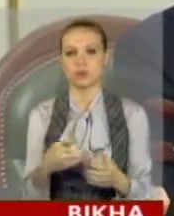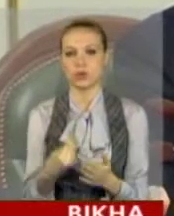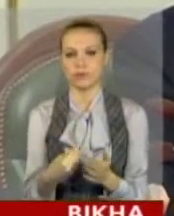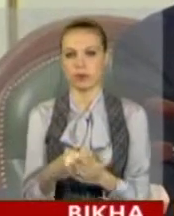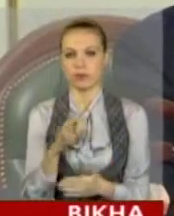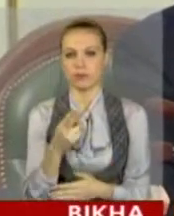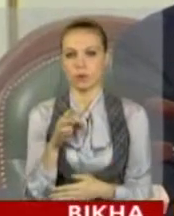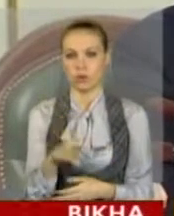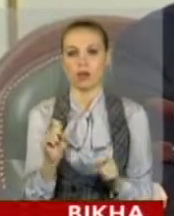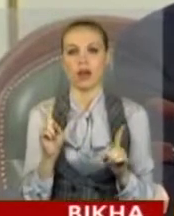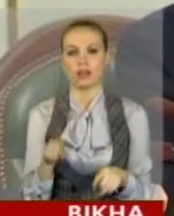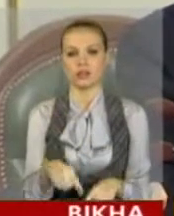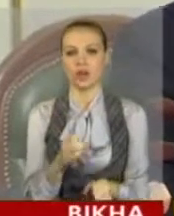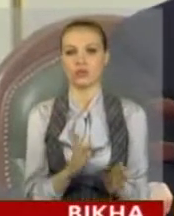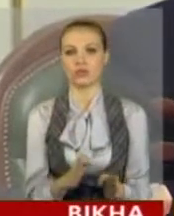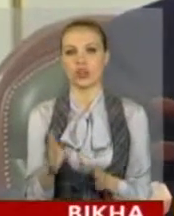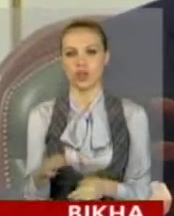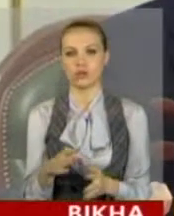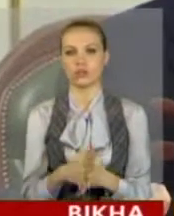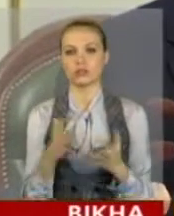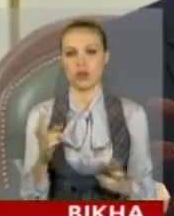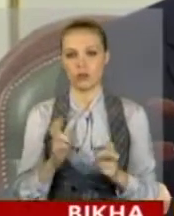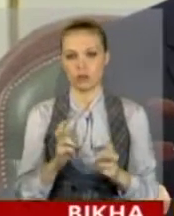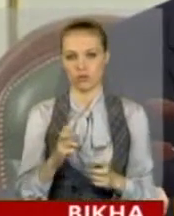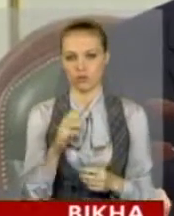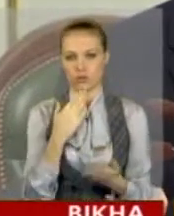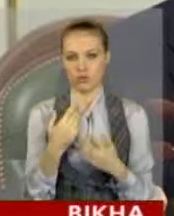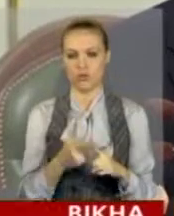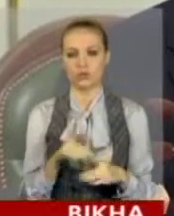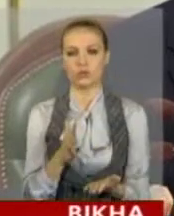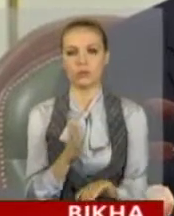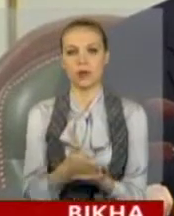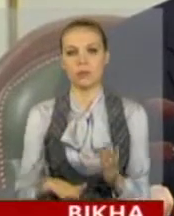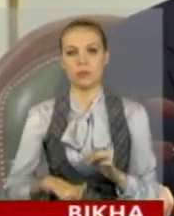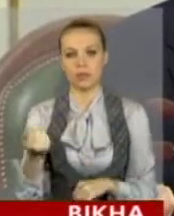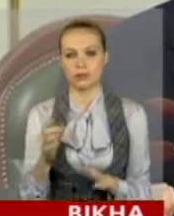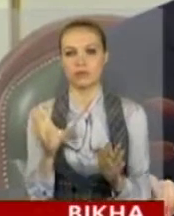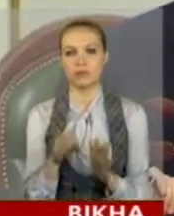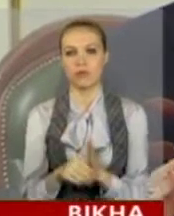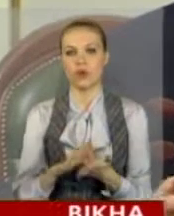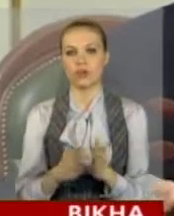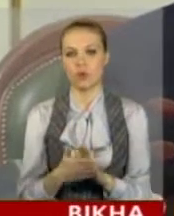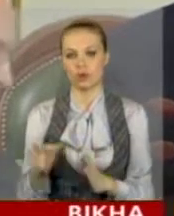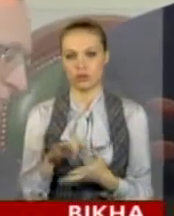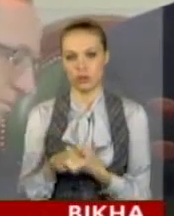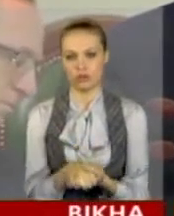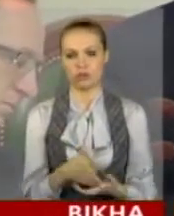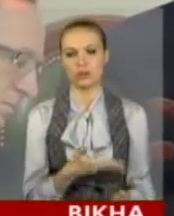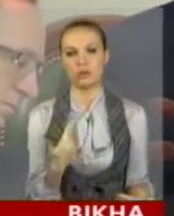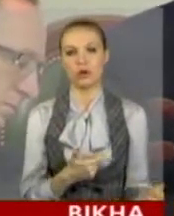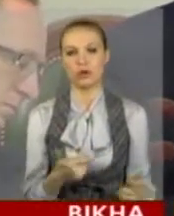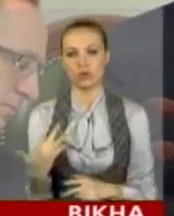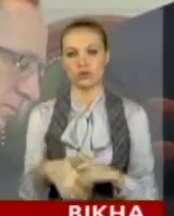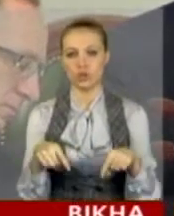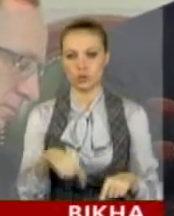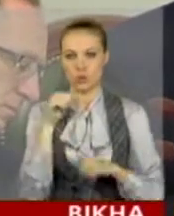фондом, а також налагодити макроекономічні стосунки. Це буде прямою підтримкою впровадження угоди про асоціацію. Ми готові вже